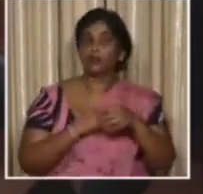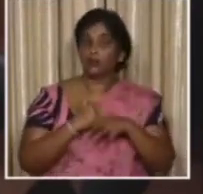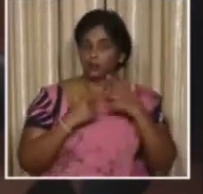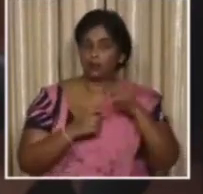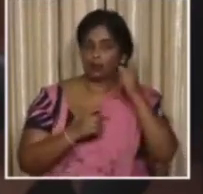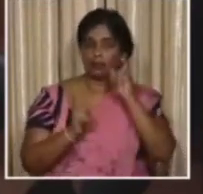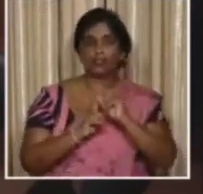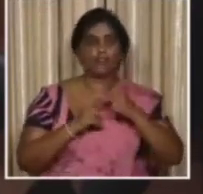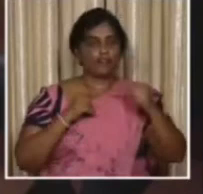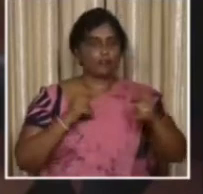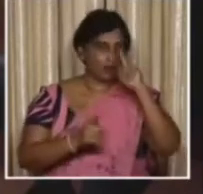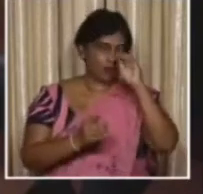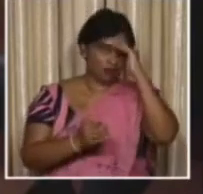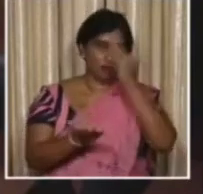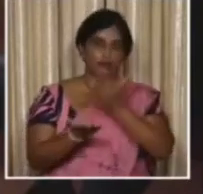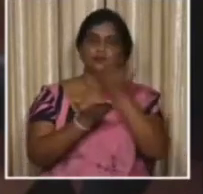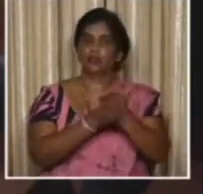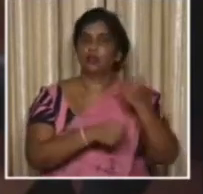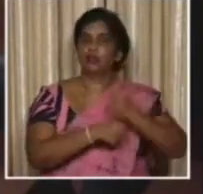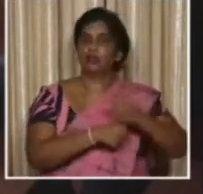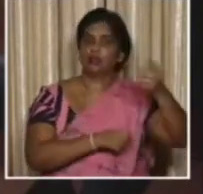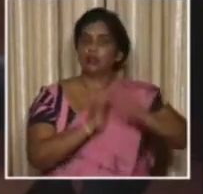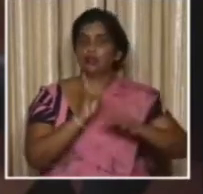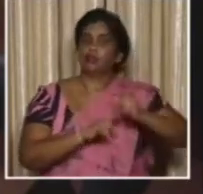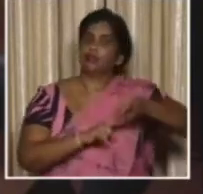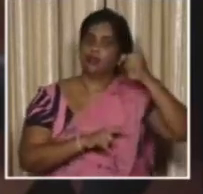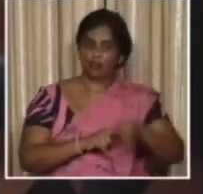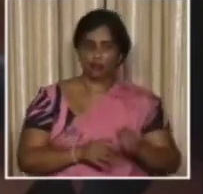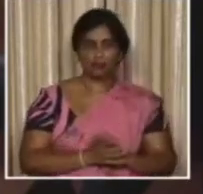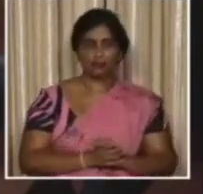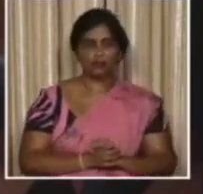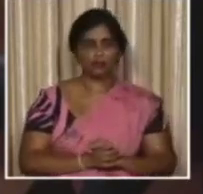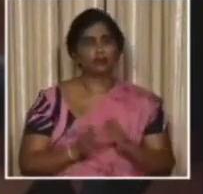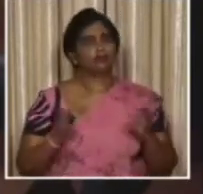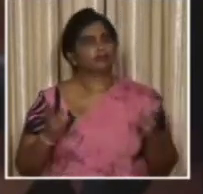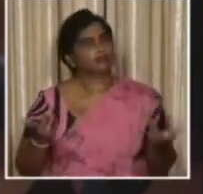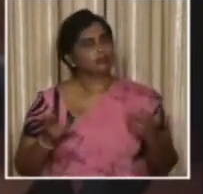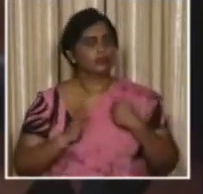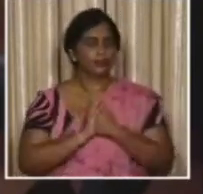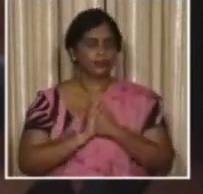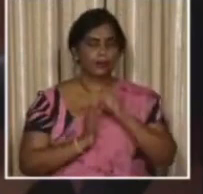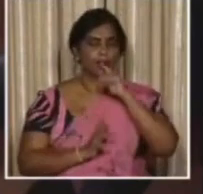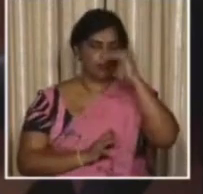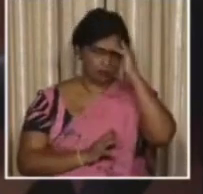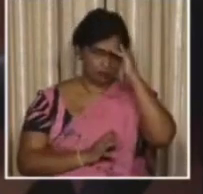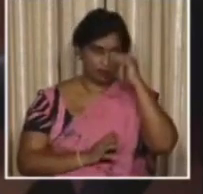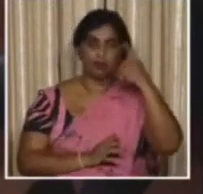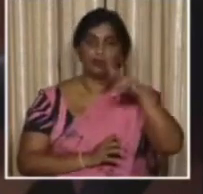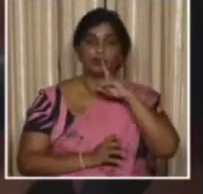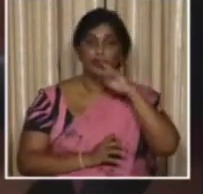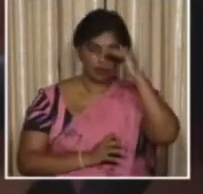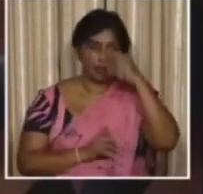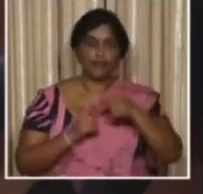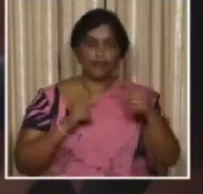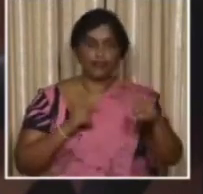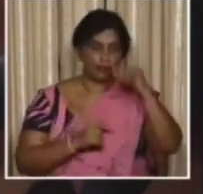කරපු යෝජනා විපක්ෂ නායකතුමා විසින් ඉදිරිපත් කරා ආණ්ඩු පක්ෂ අමාත්‍යවරයෙක් ස්ථිර කරා ඉතින් ගරු කතානායකතුමනි නියෝජ්‍ය කතානායකතුමනි